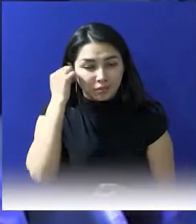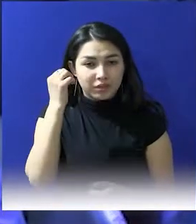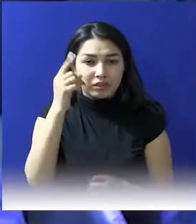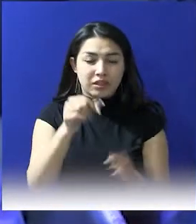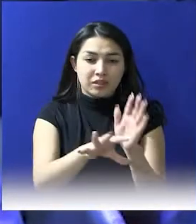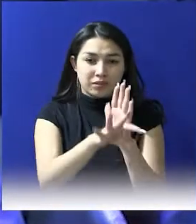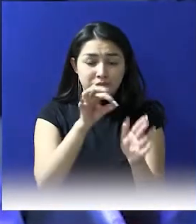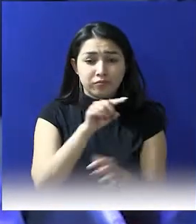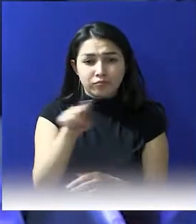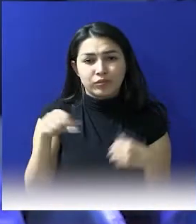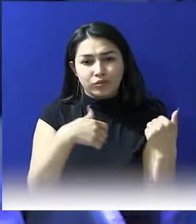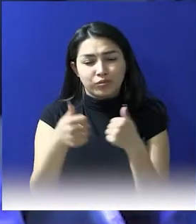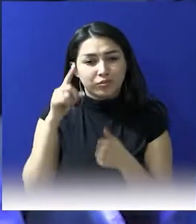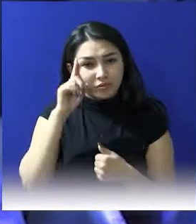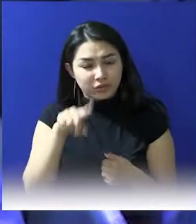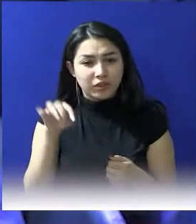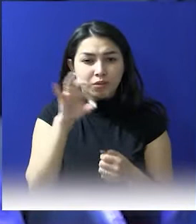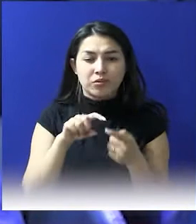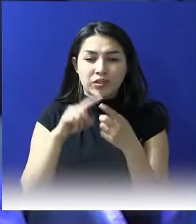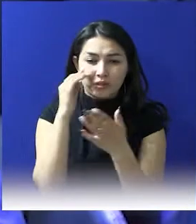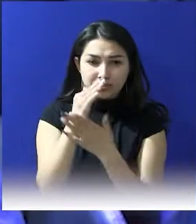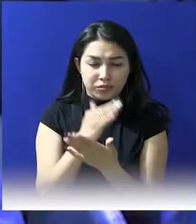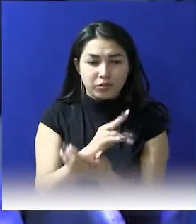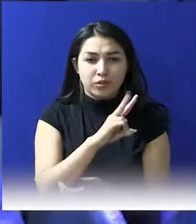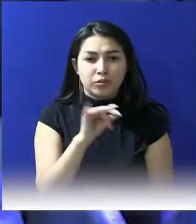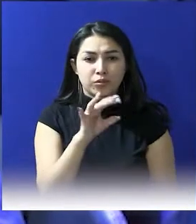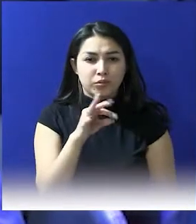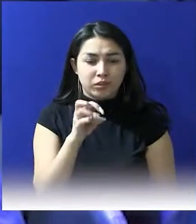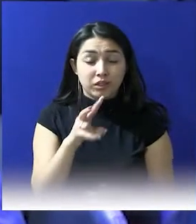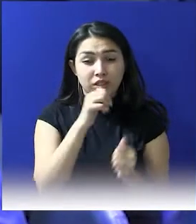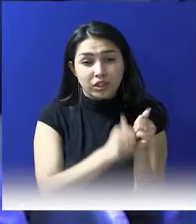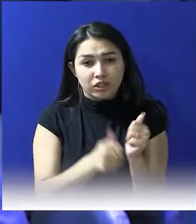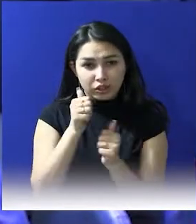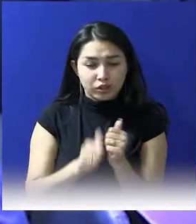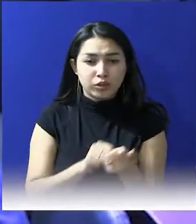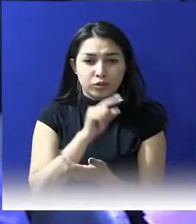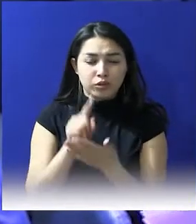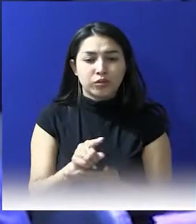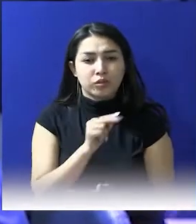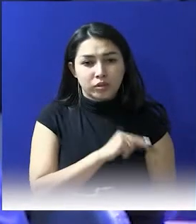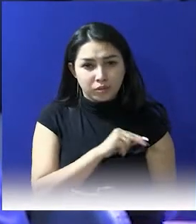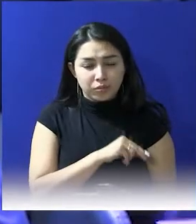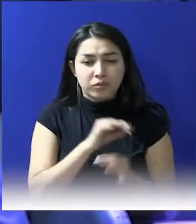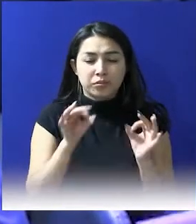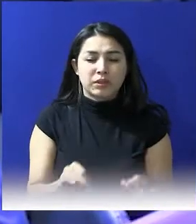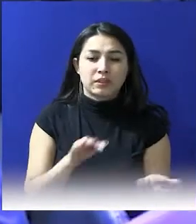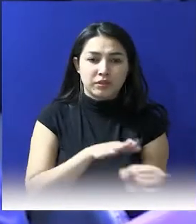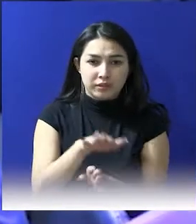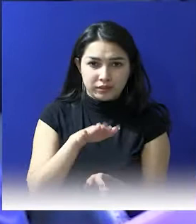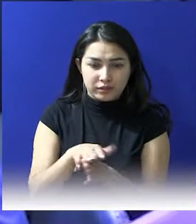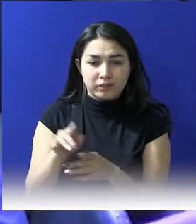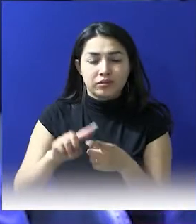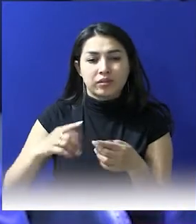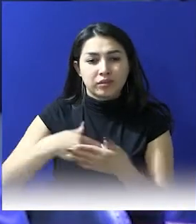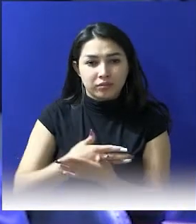Спасибо избирателям. Вы хорошо знаете предвыборную программу партии «Нур Отан». Каждый член партии должен работать над выполнением